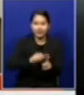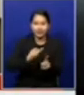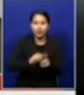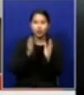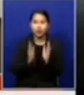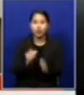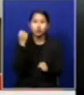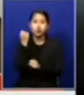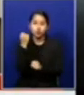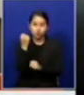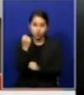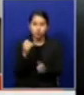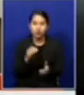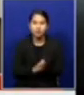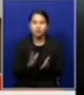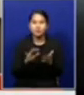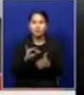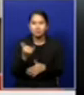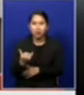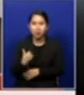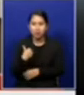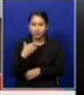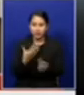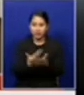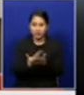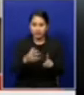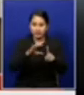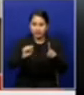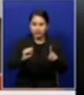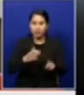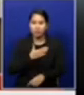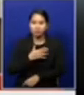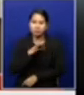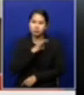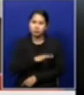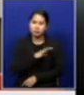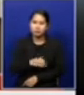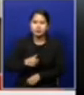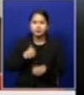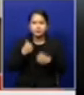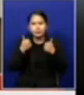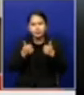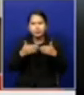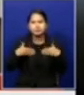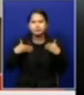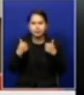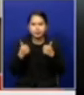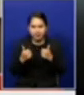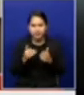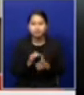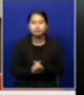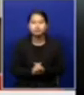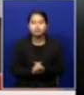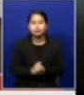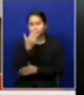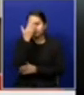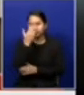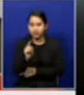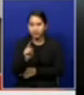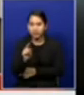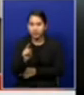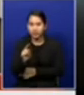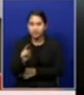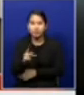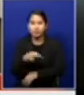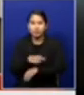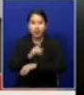15,000อีกบางครอบครัวได้เป็นแสนแต่ถามว่าผมดีใจไหมท่านประธานผมสุขใจครับเพราะประธานก็คงท